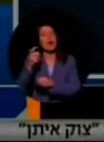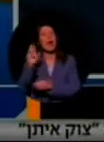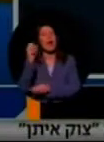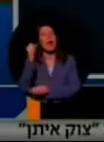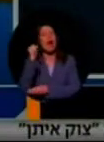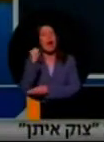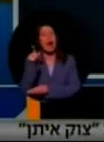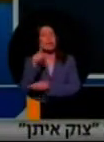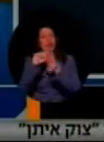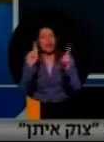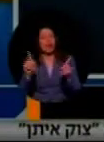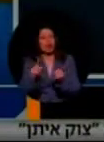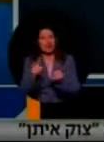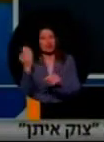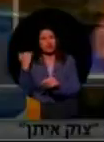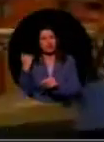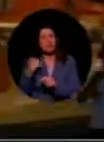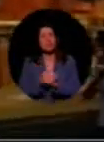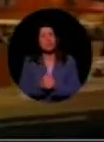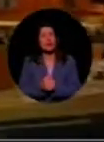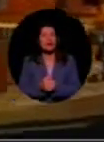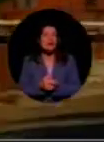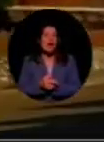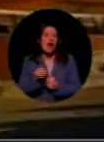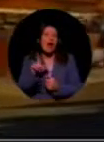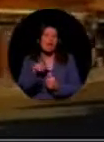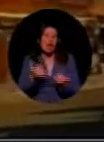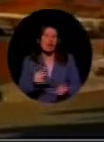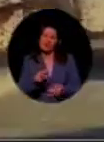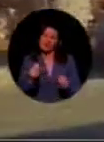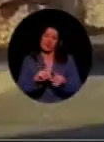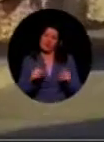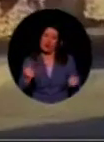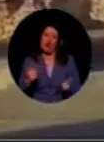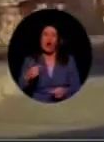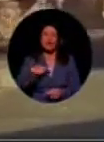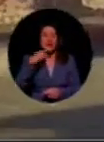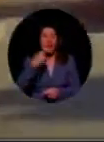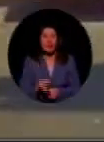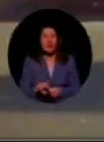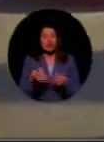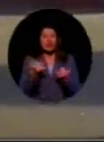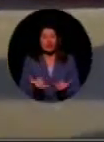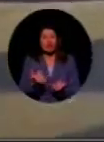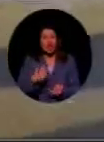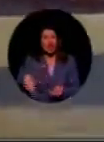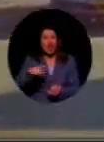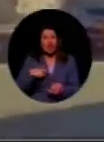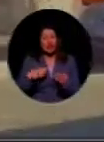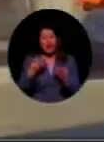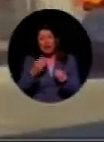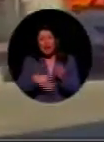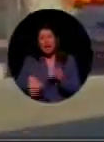אחד, ועכשיו אנחנו במקום אחר לגמרי. ומה שאני טוען, רבותיי, אנחנו נמצאים עכשיו הרבה יותר קרוב למה שהיה מלחמת לבנון